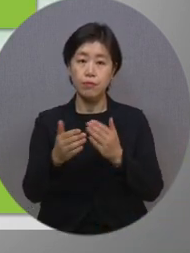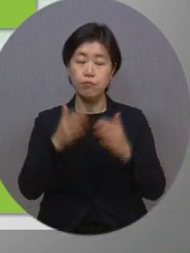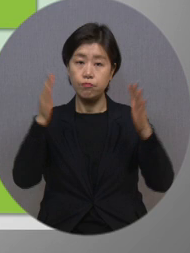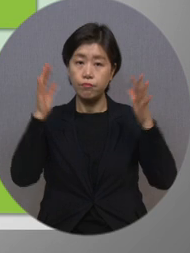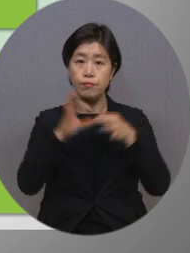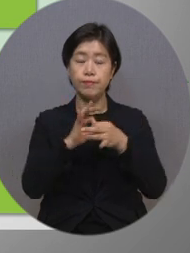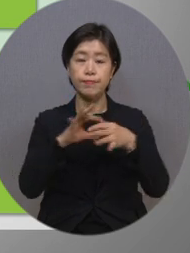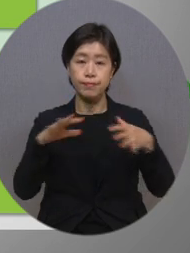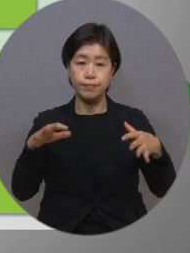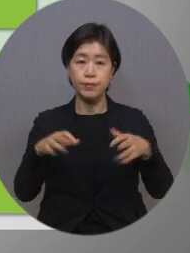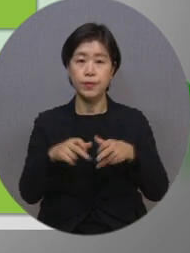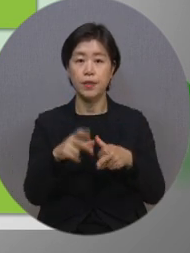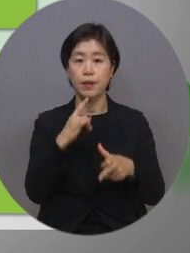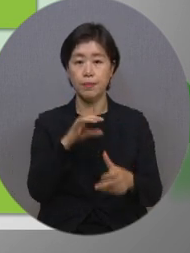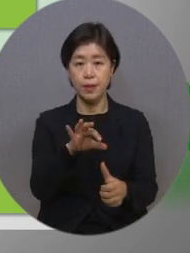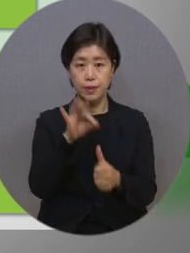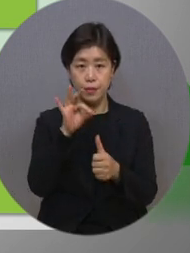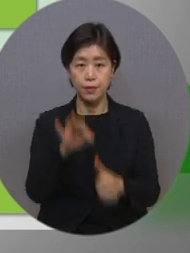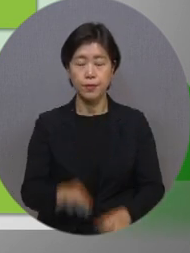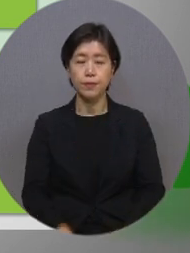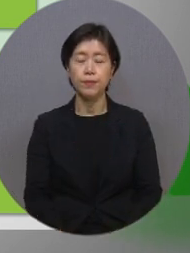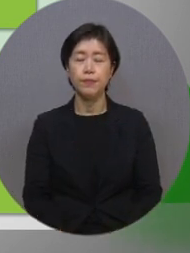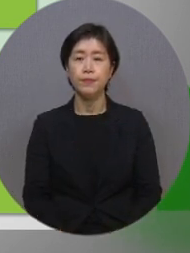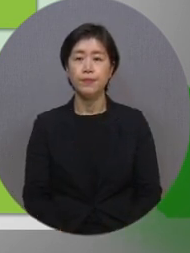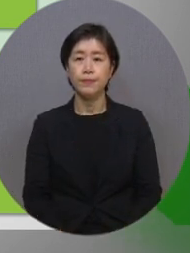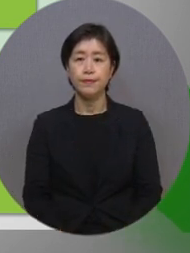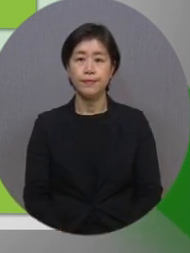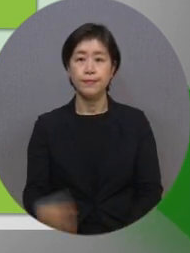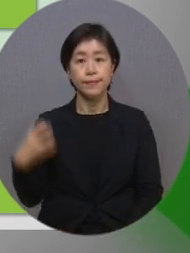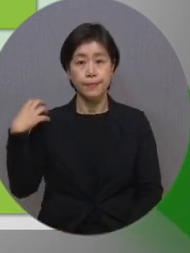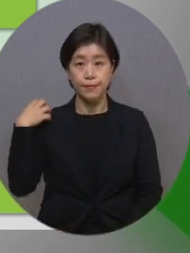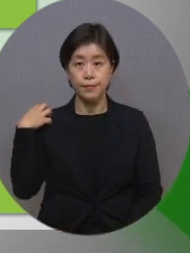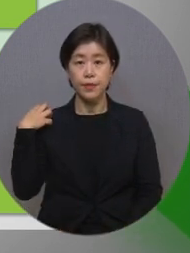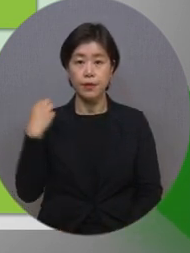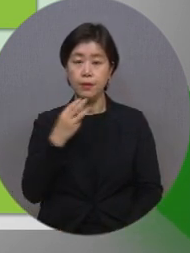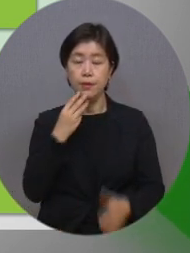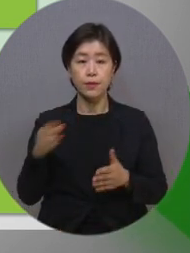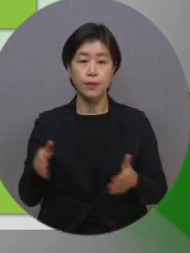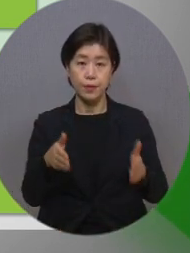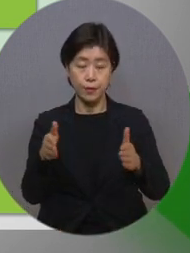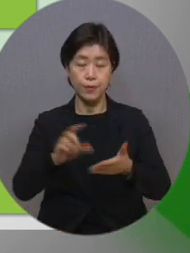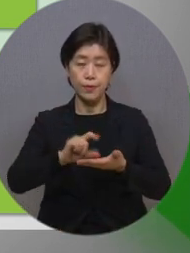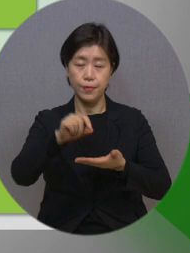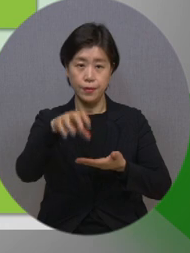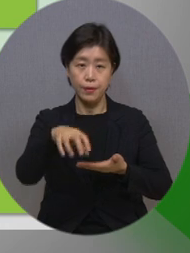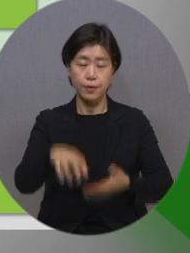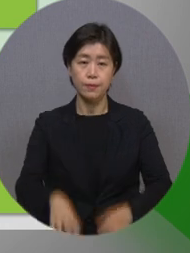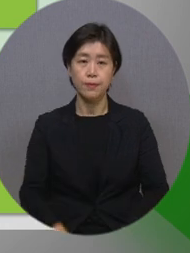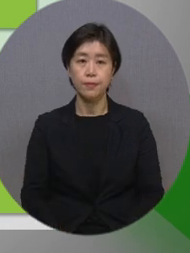학력은 무관하며 장애인만 채용합니다. 담당 지사는 경기지사입니다.